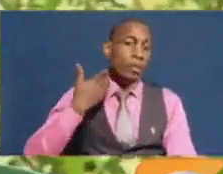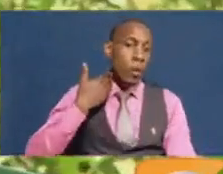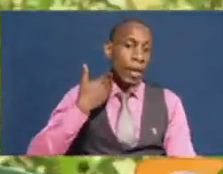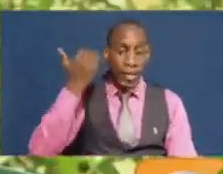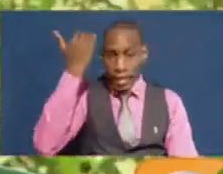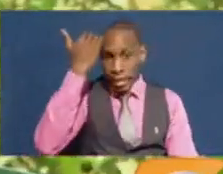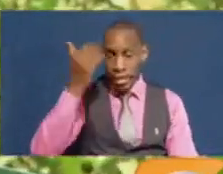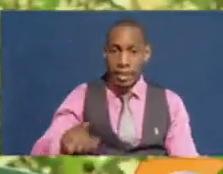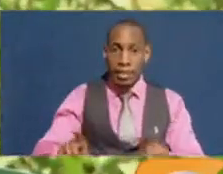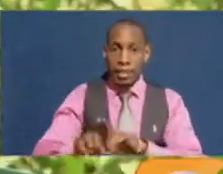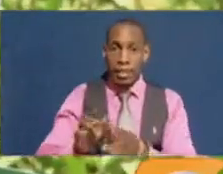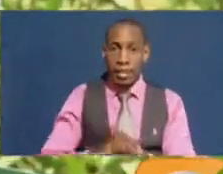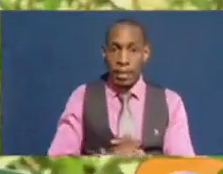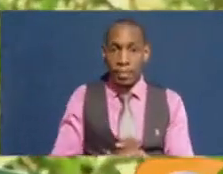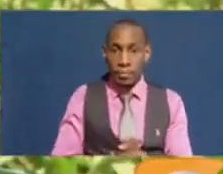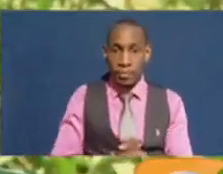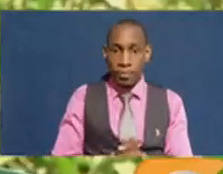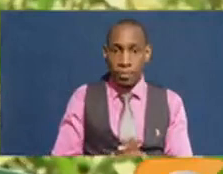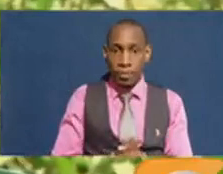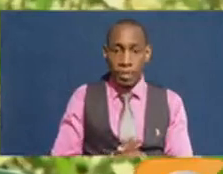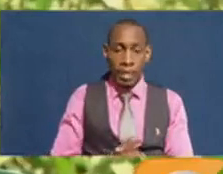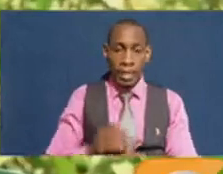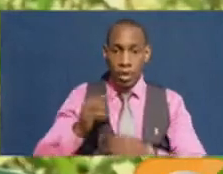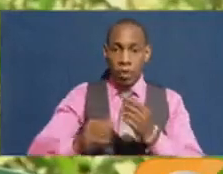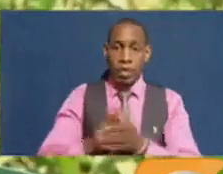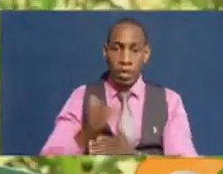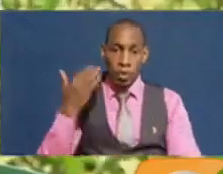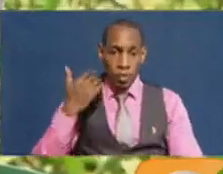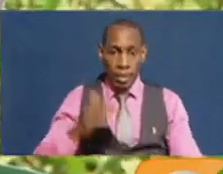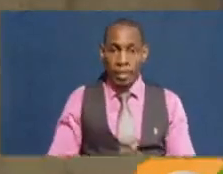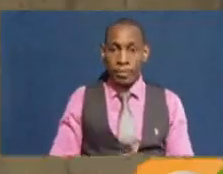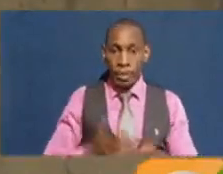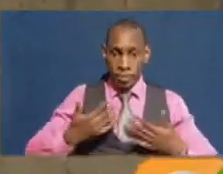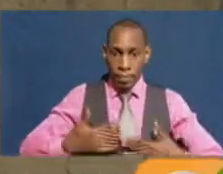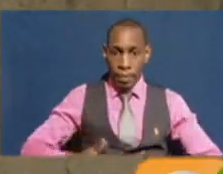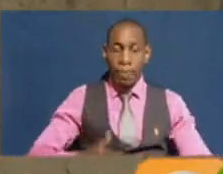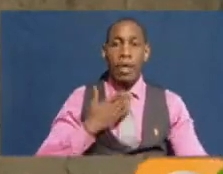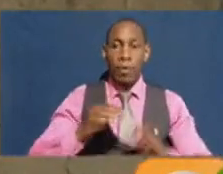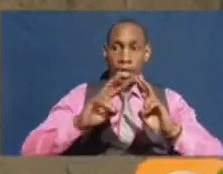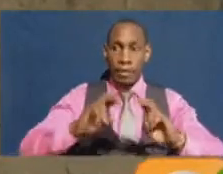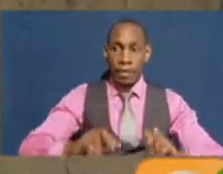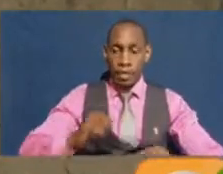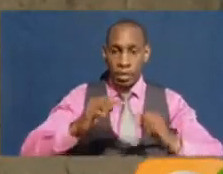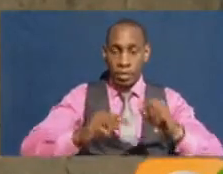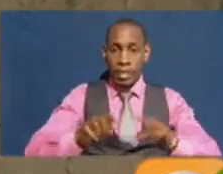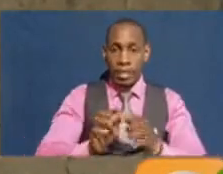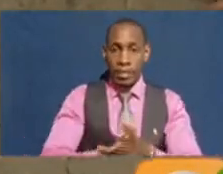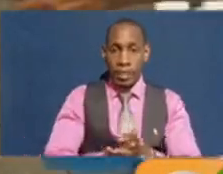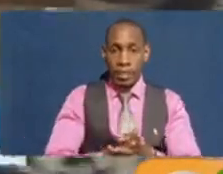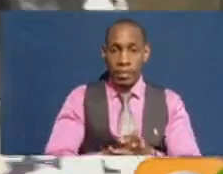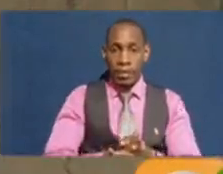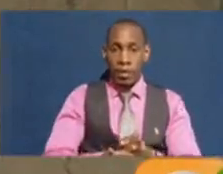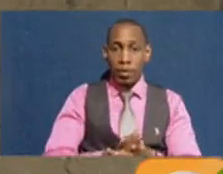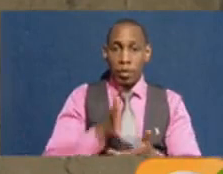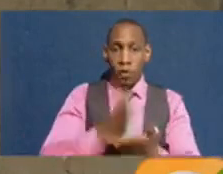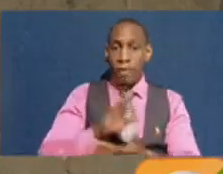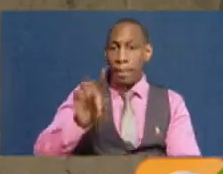kichwani huku masikio yake yakivuja damu. Nataka uchunguzi ufanyike ndio hatia ipatikane